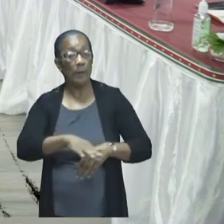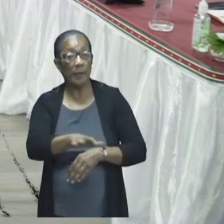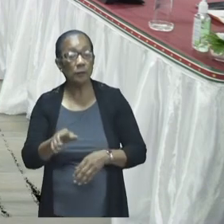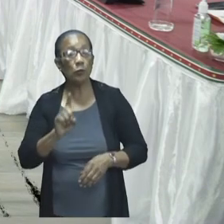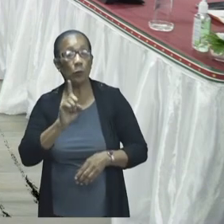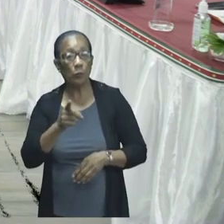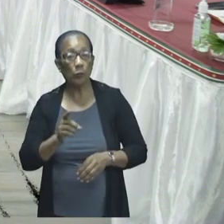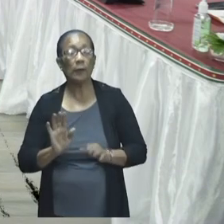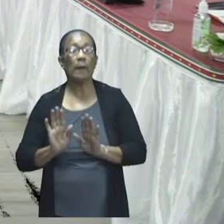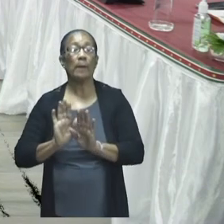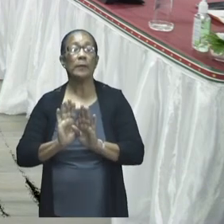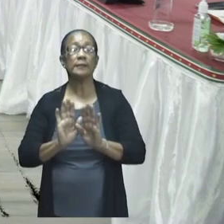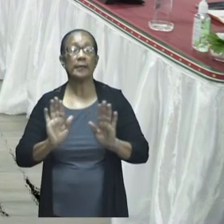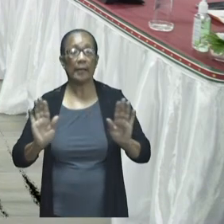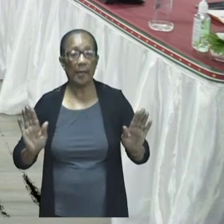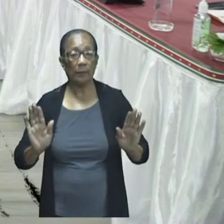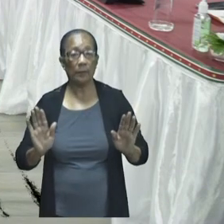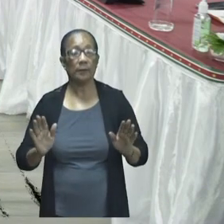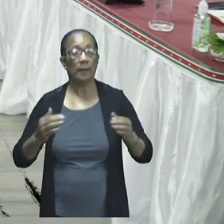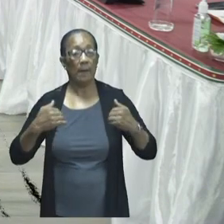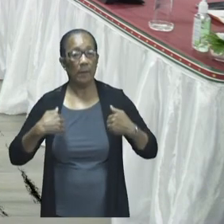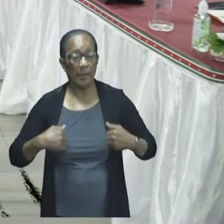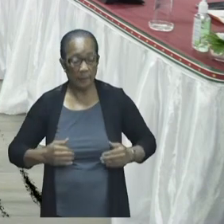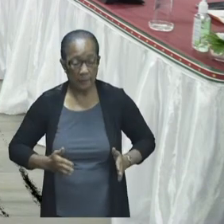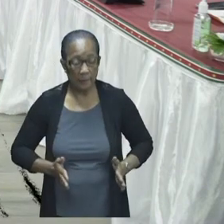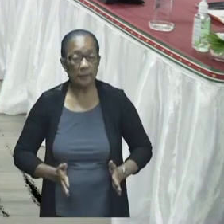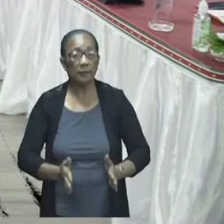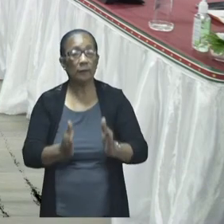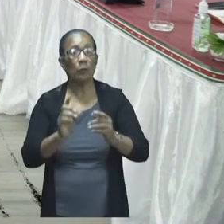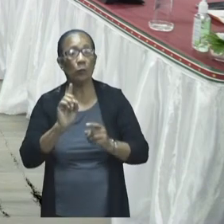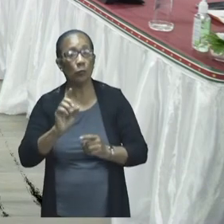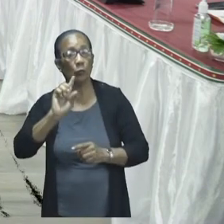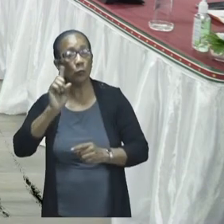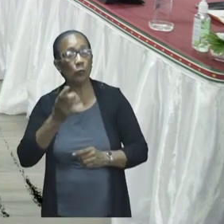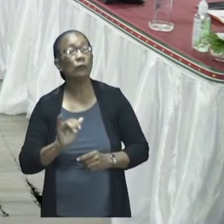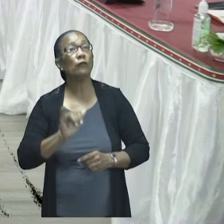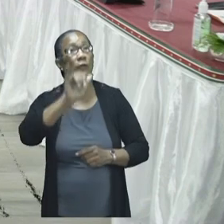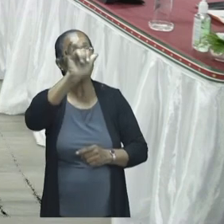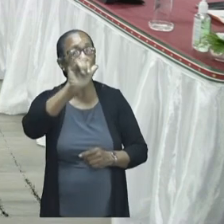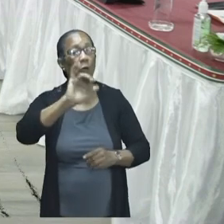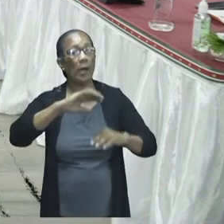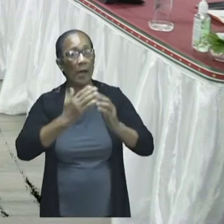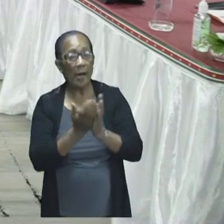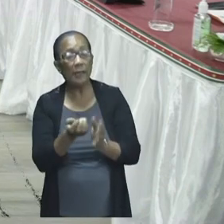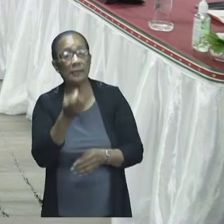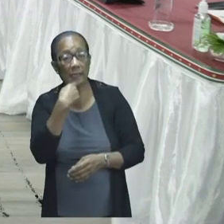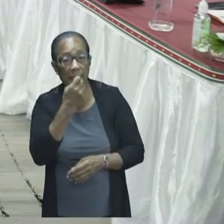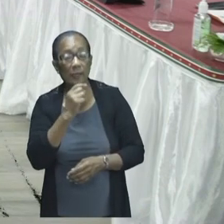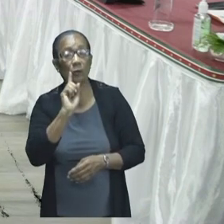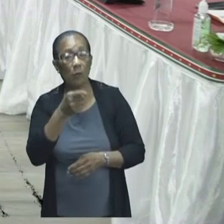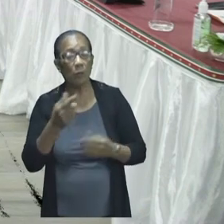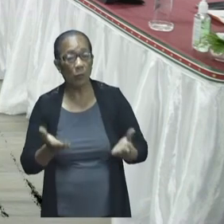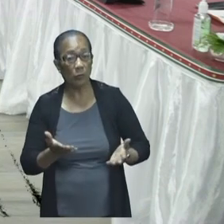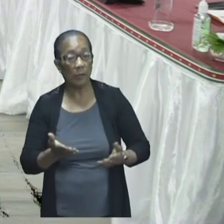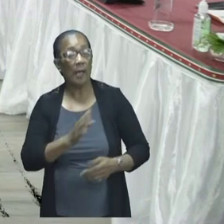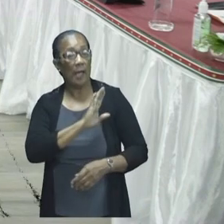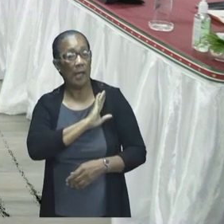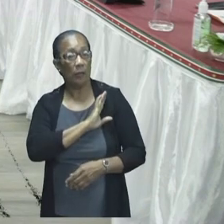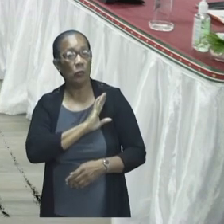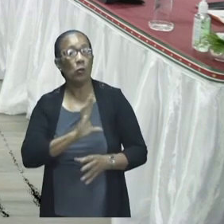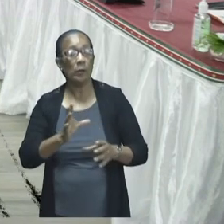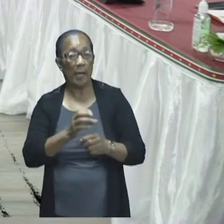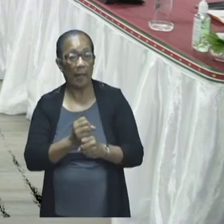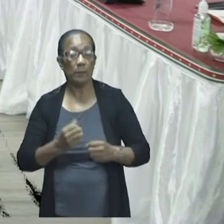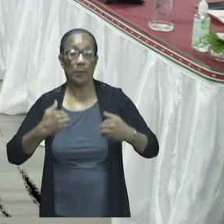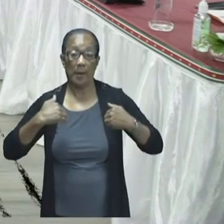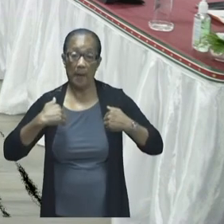waar mensen kunnen terugtrekken zorgen dat de infrastructuur er boter zijn de vliegtuig er zijn wat voedselvoorziening en zorg dragen dat mensen gebracht